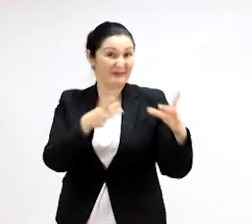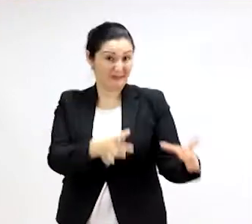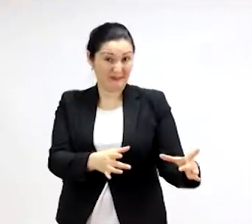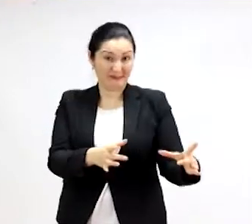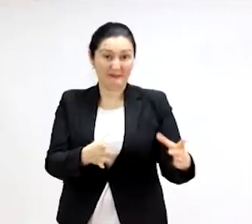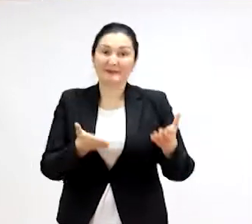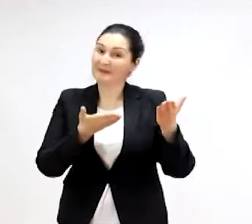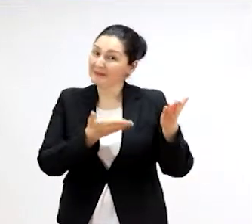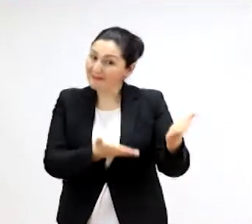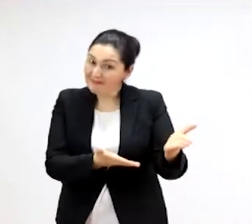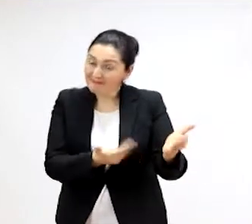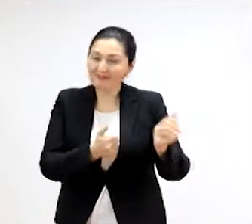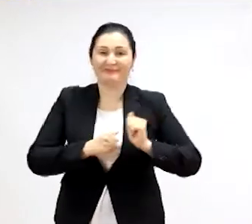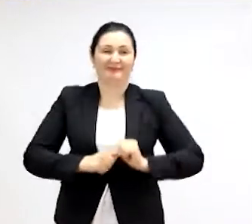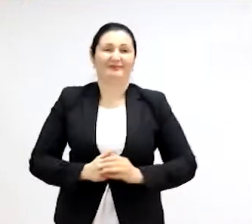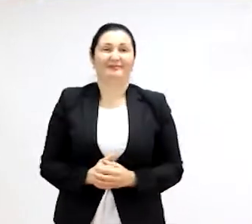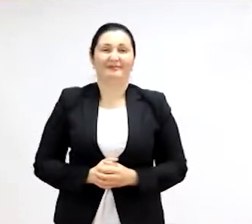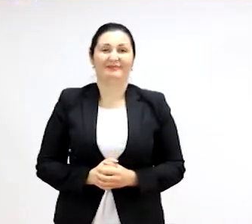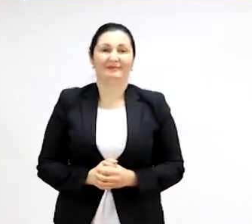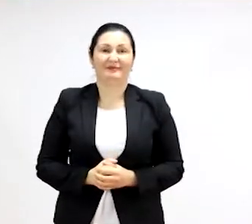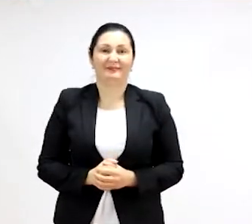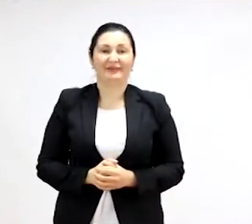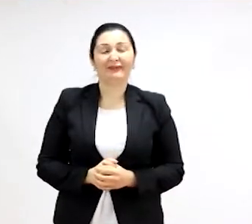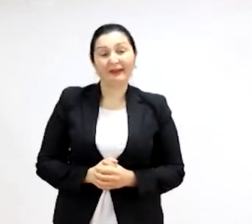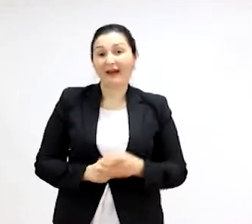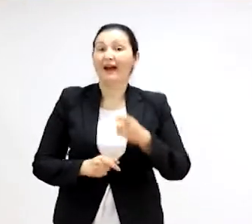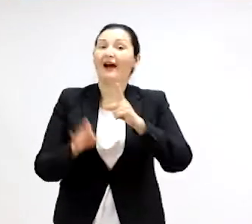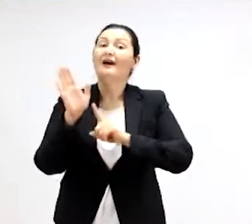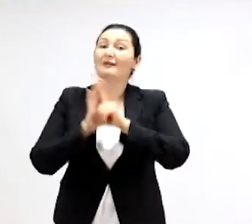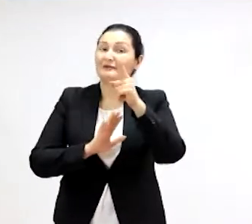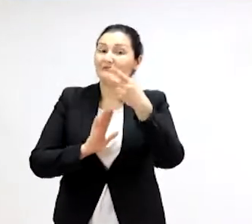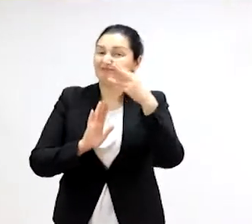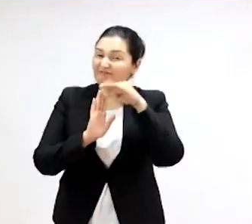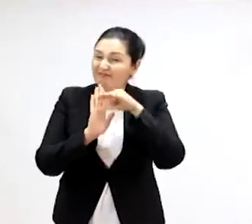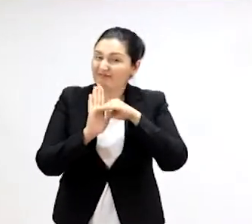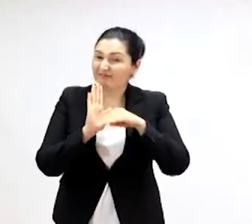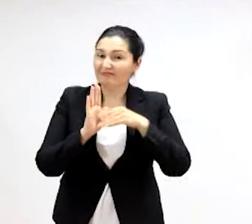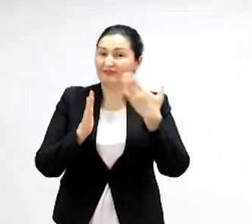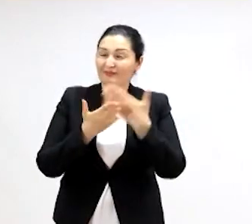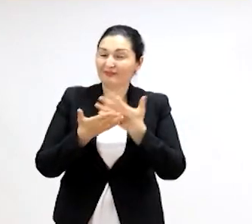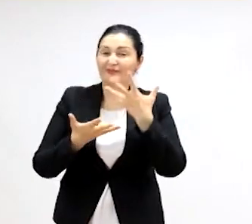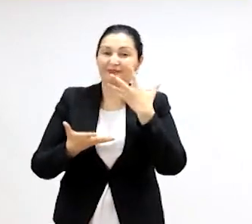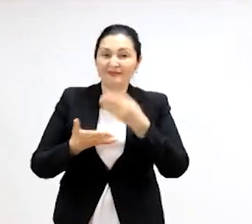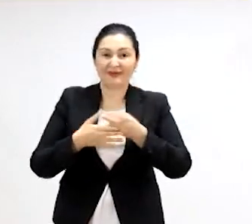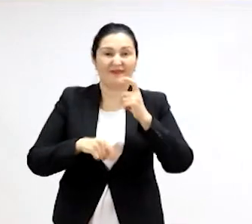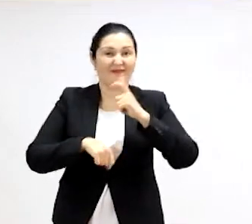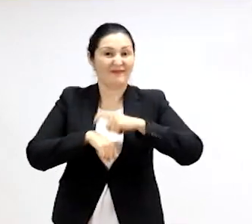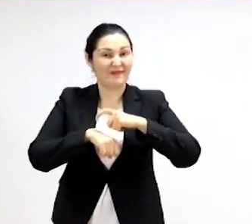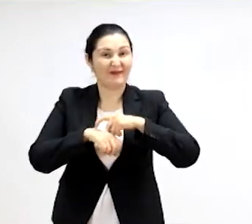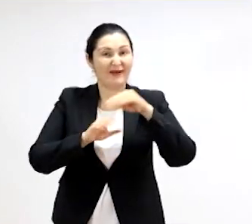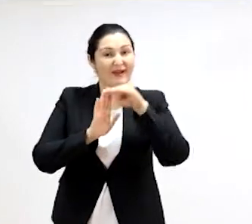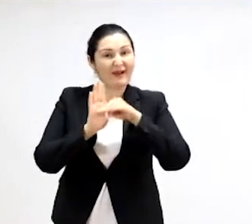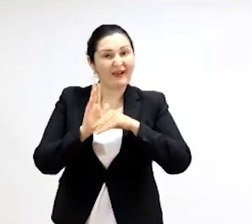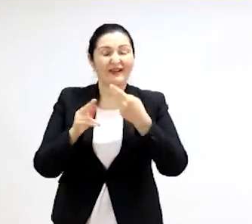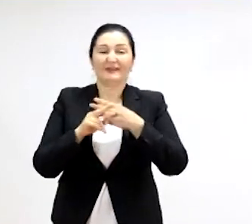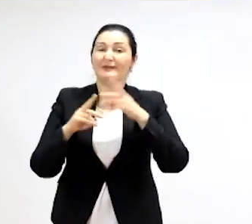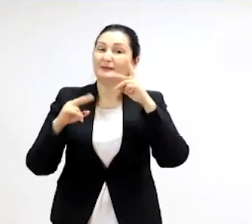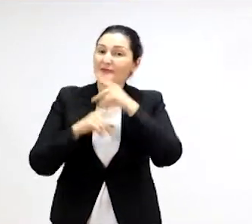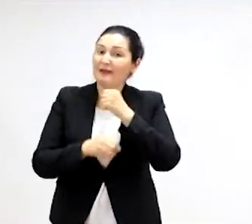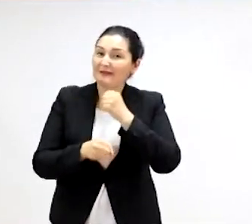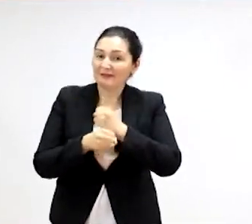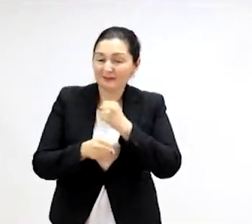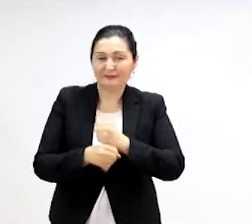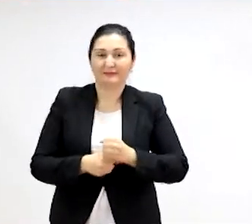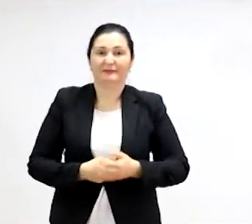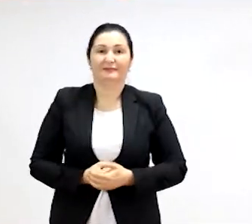ту. Аммо реҷаи рӯзатро вайрон кардӣ. Вақтатро нодуруст истифода кардӣ.